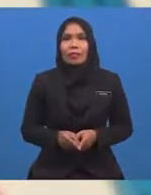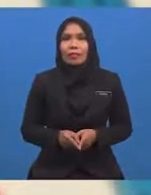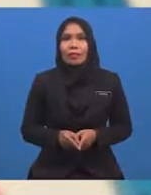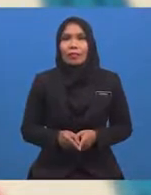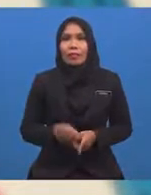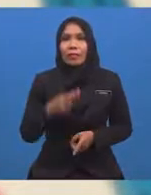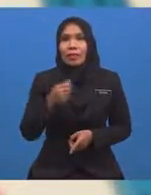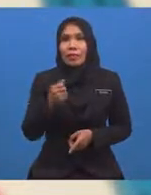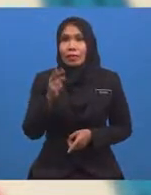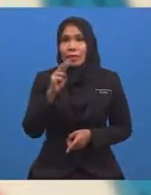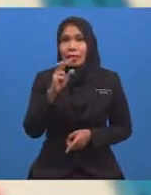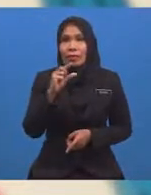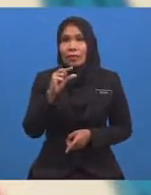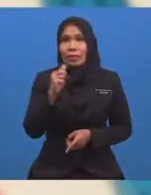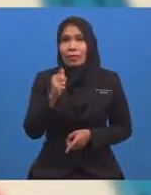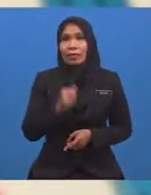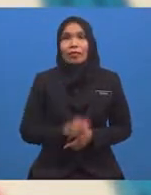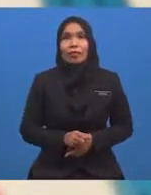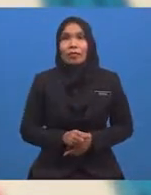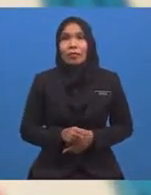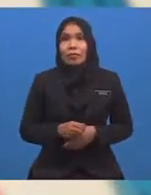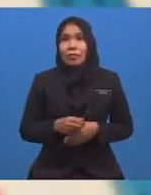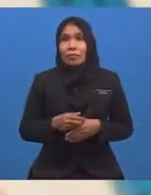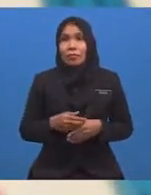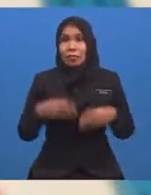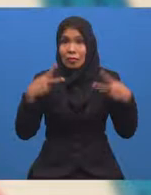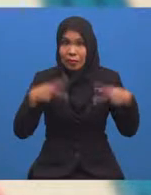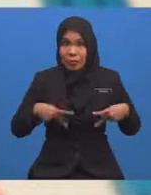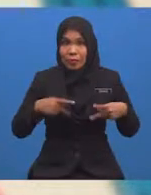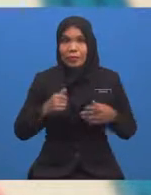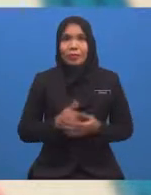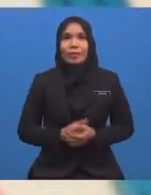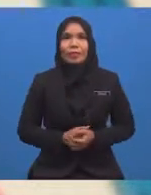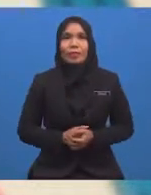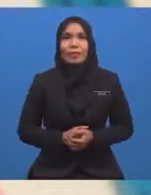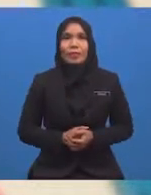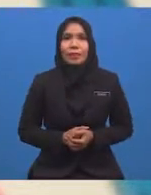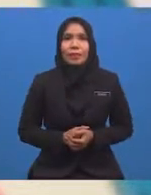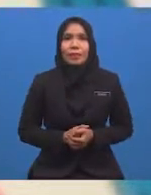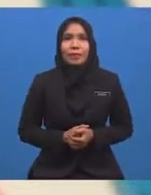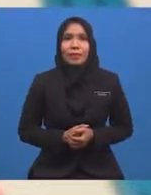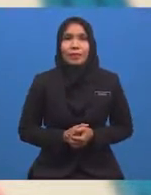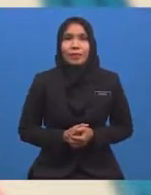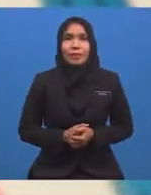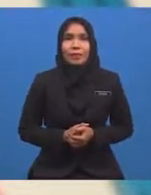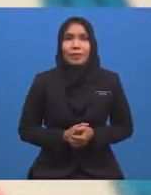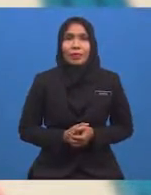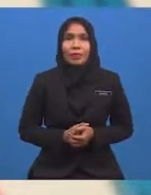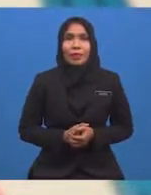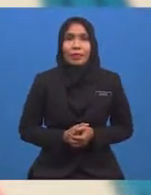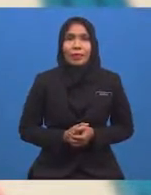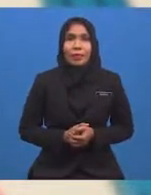baik murid-murid anda perlu menyatakan nisbah harga